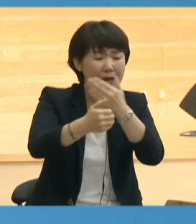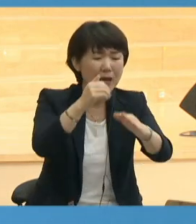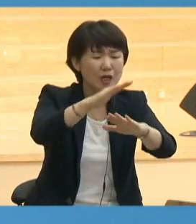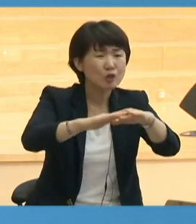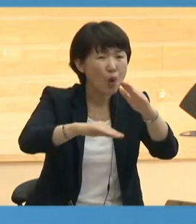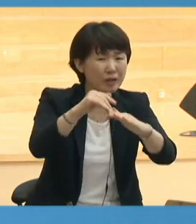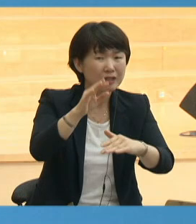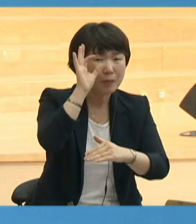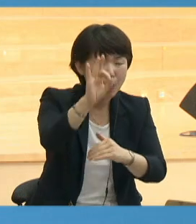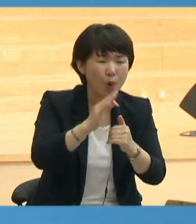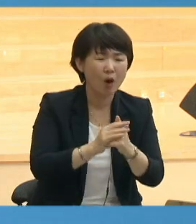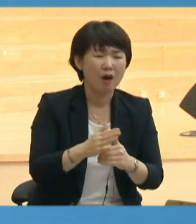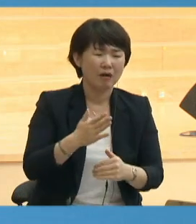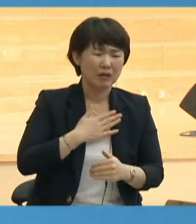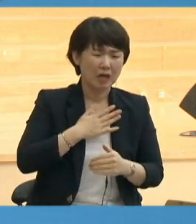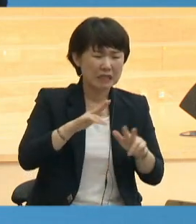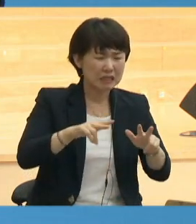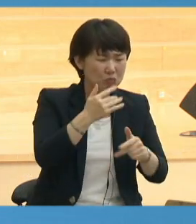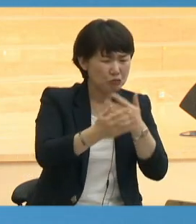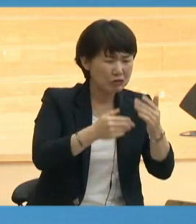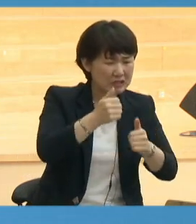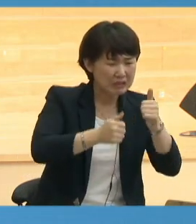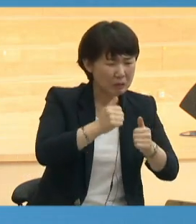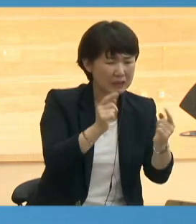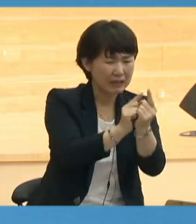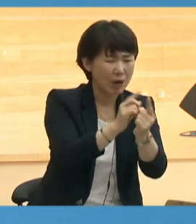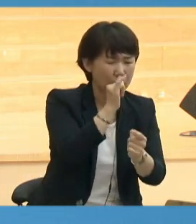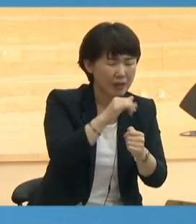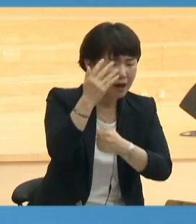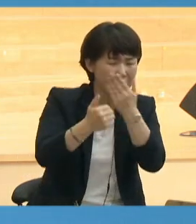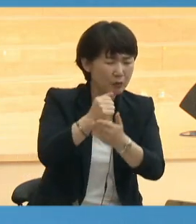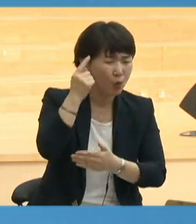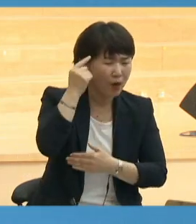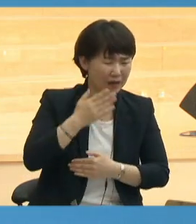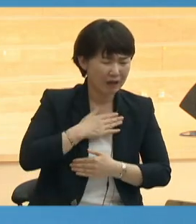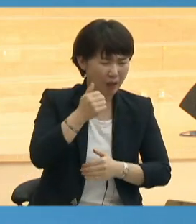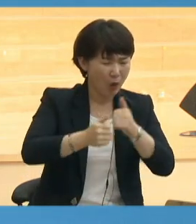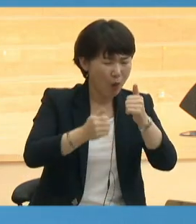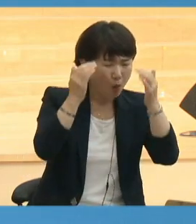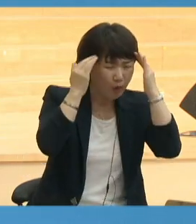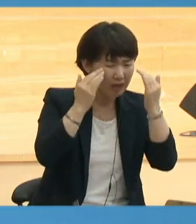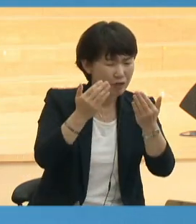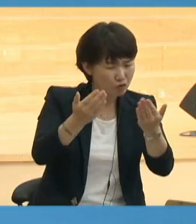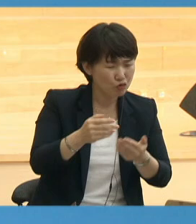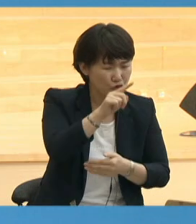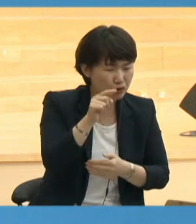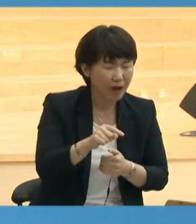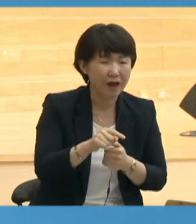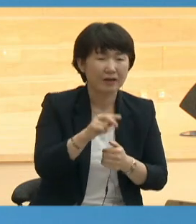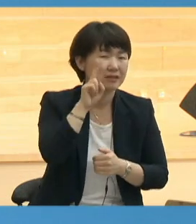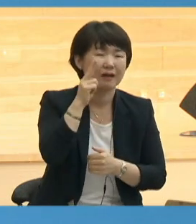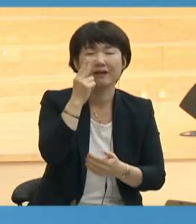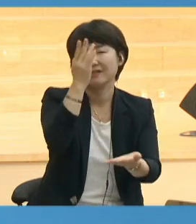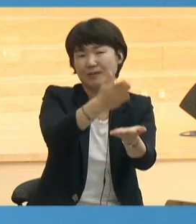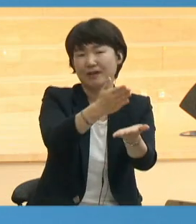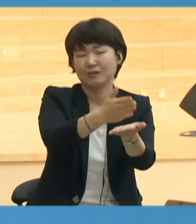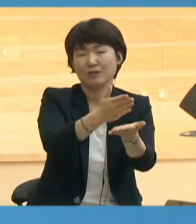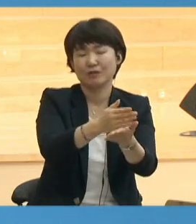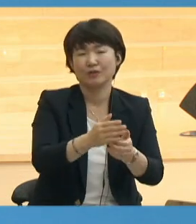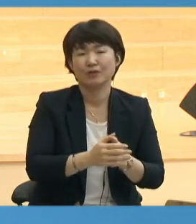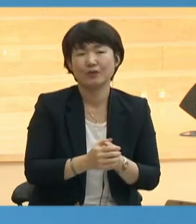어 나는 지금 불 시험을 당하고 있다 1 외롭게 고난 주시나 사까 가지 않기를 주의 이름으로 축원합니다